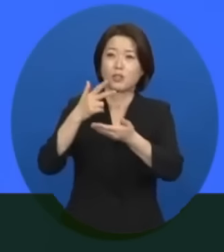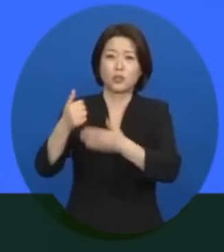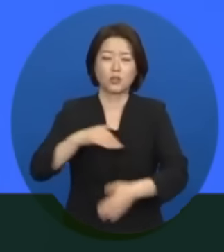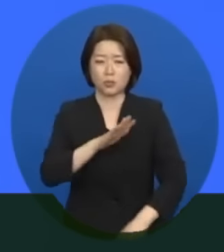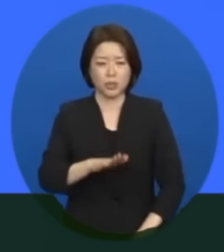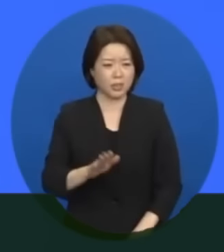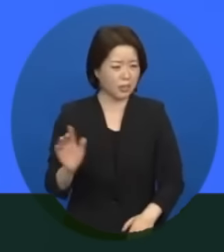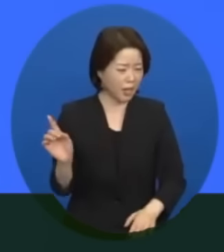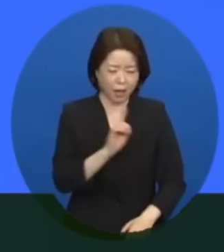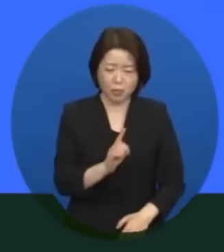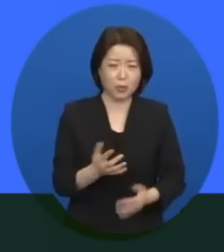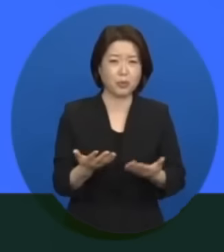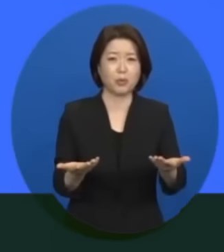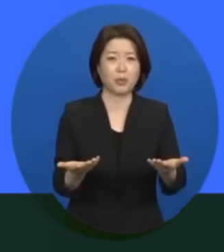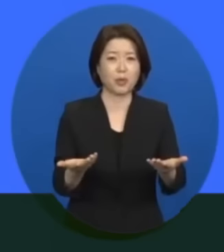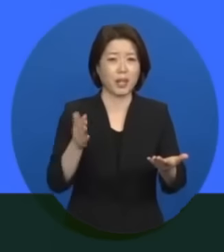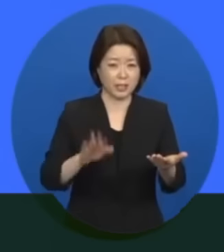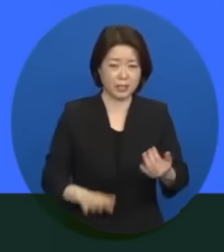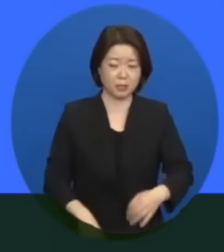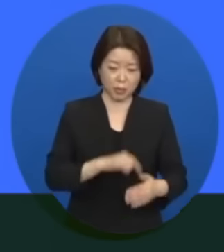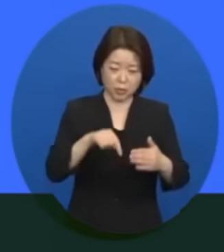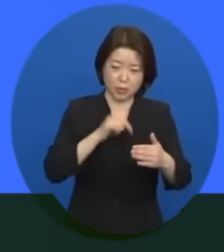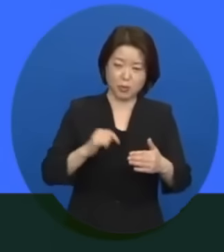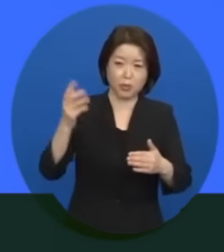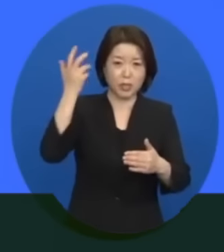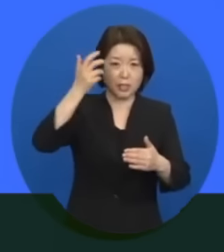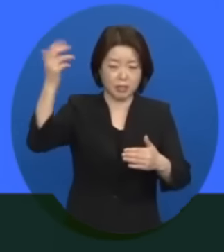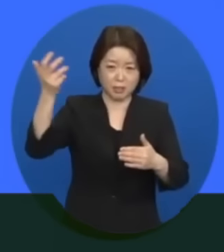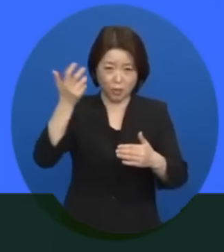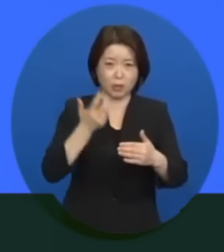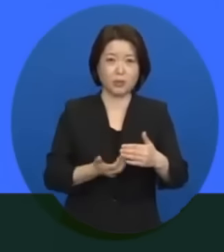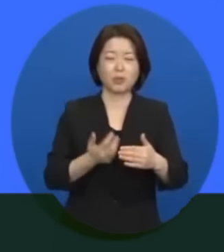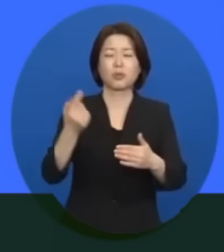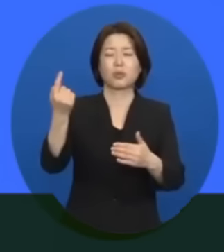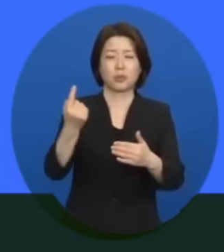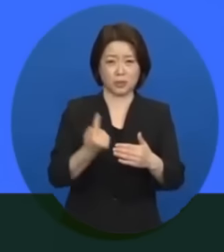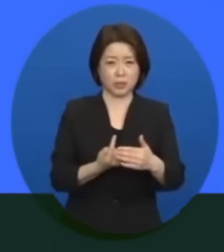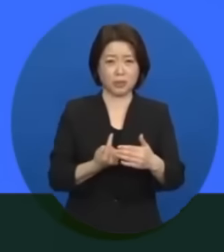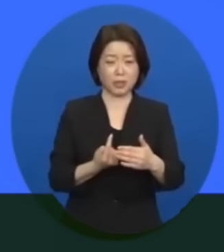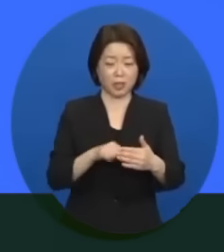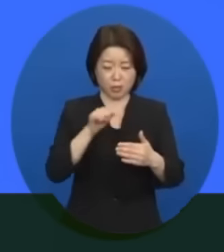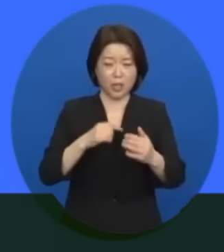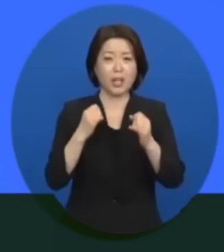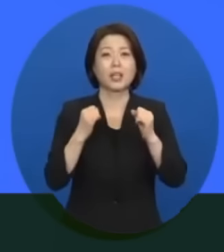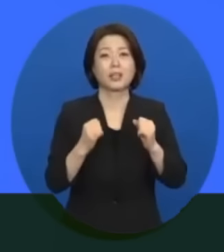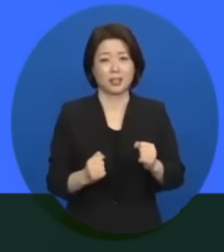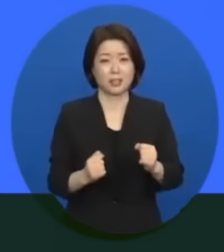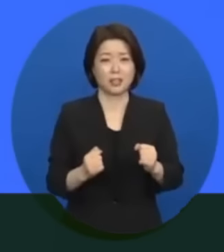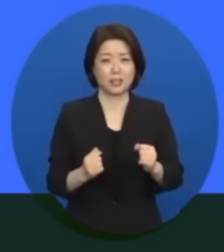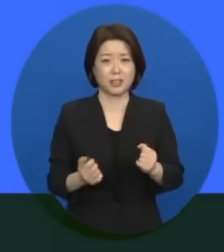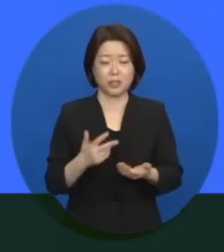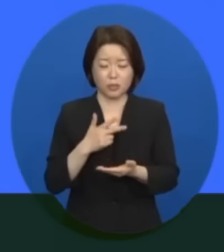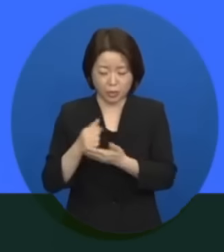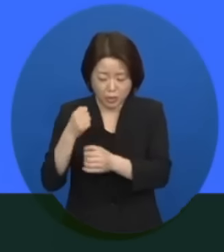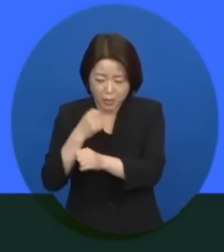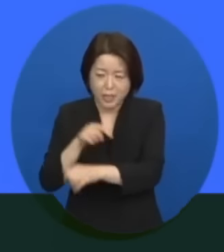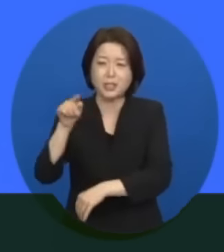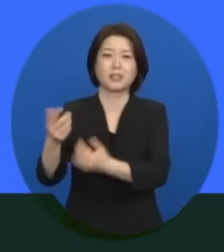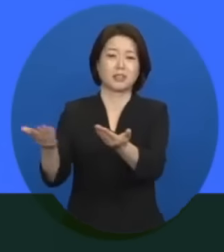아무것도 아니지만 우리 안에 성령으로 오셔서 우리 안에 계시니 주님이 하시는 그